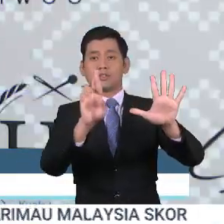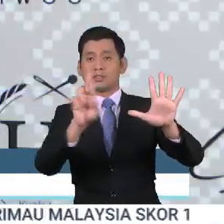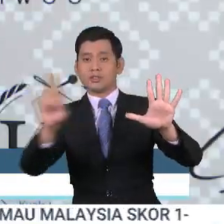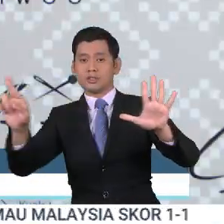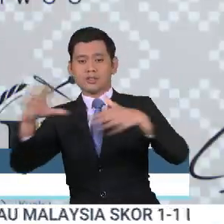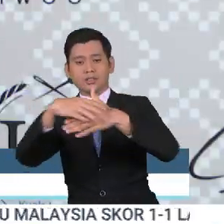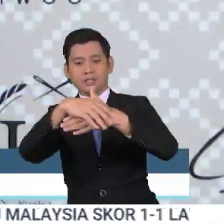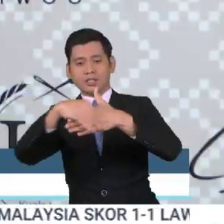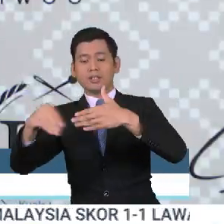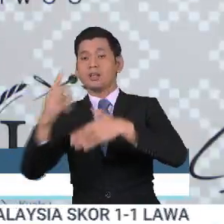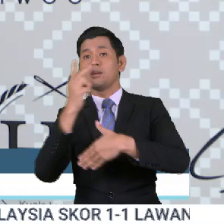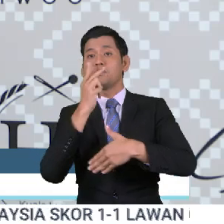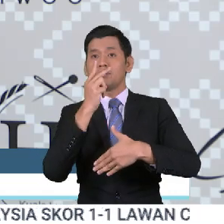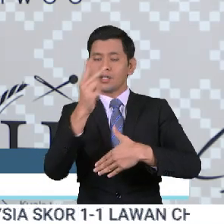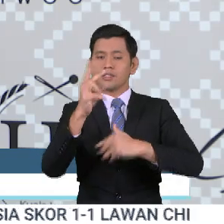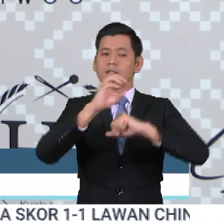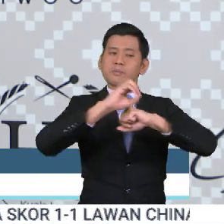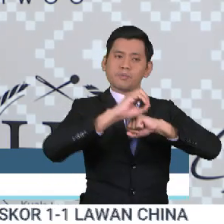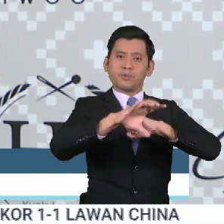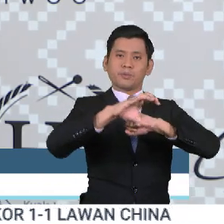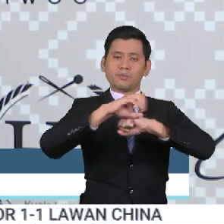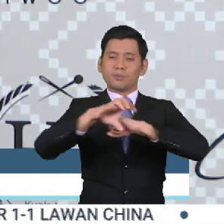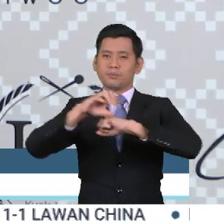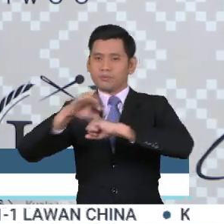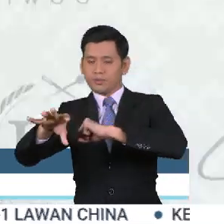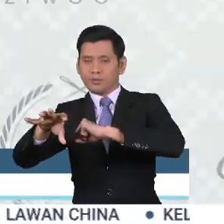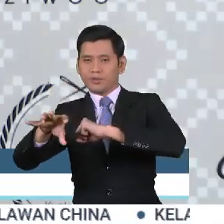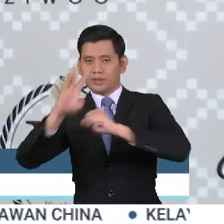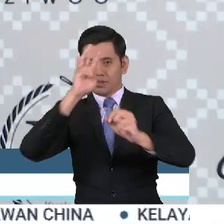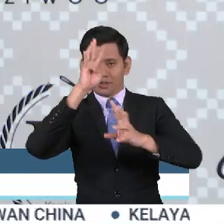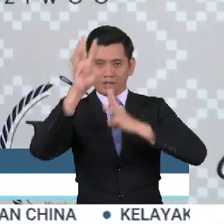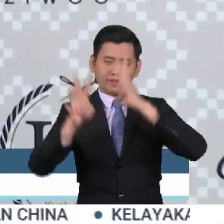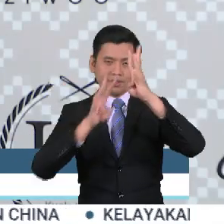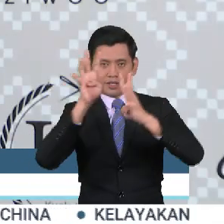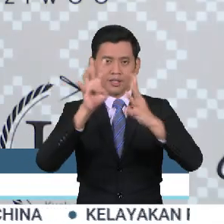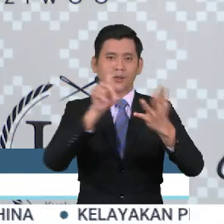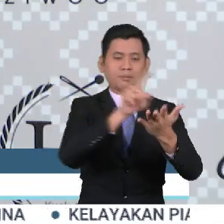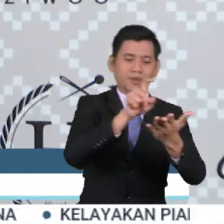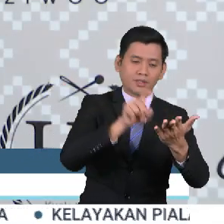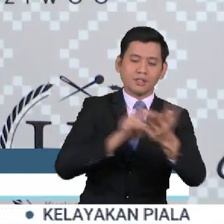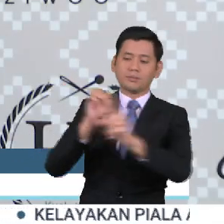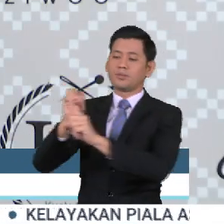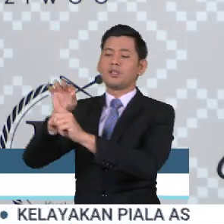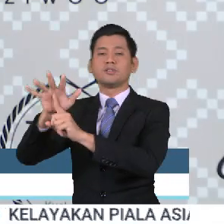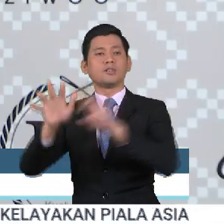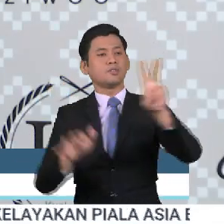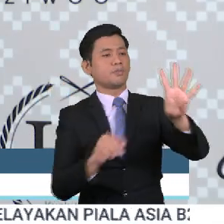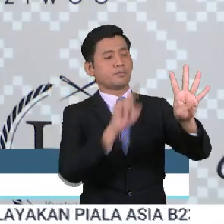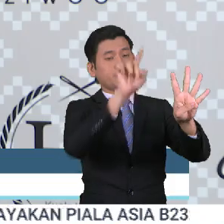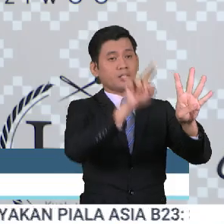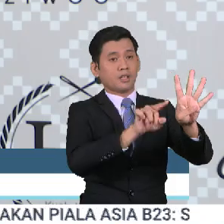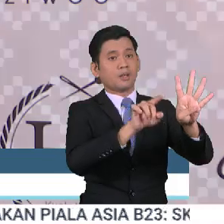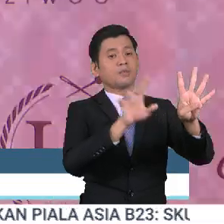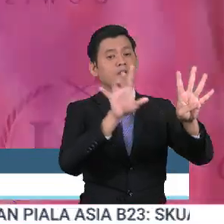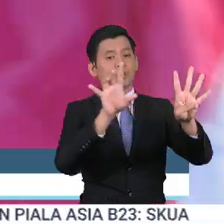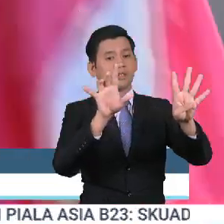RM500,000 untuk memastikan bahawa kempen KBBN ini berkesan. Daripada 24 hari bulan yang lalu,